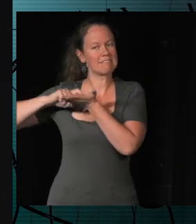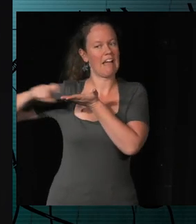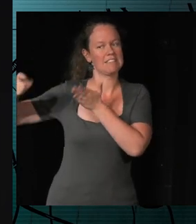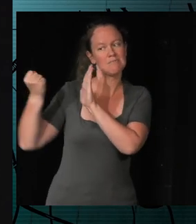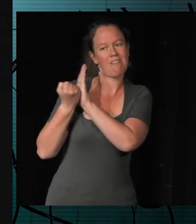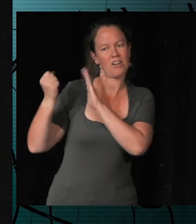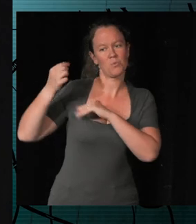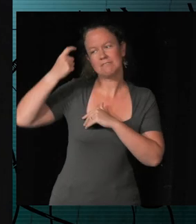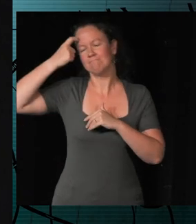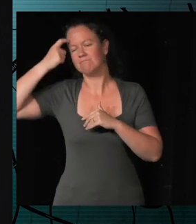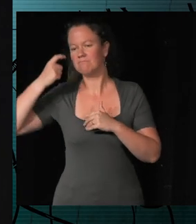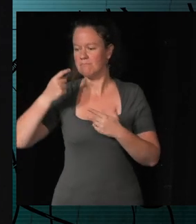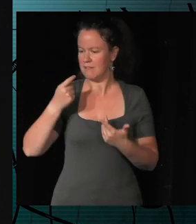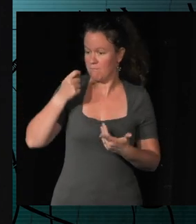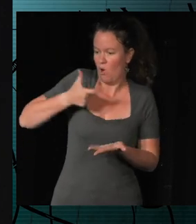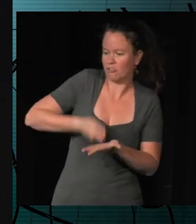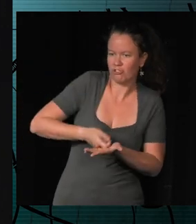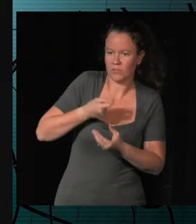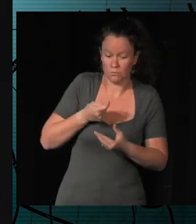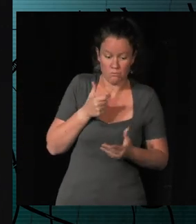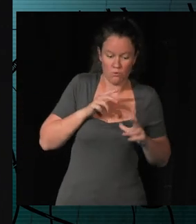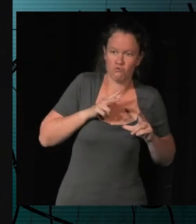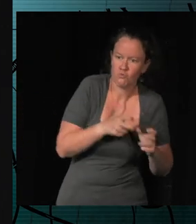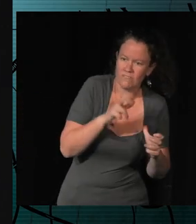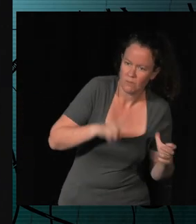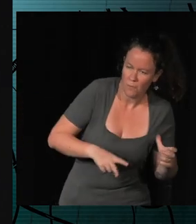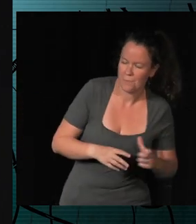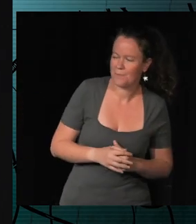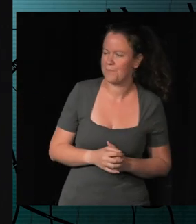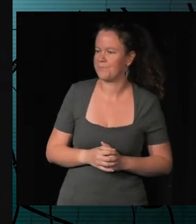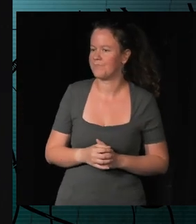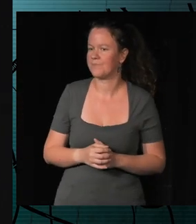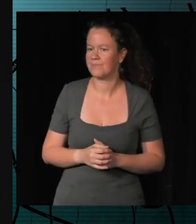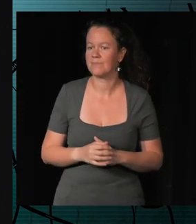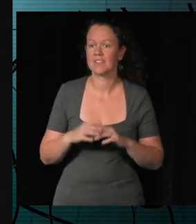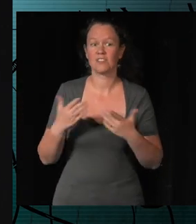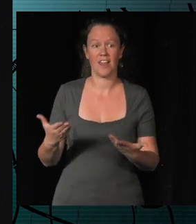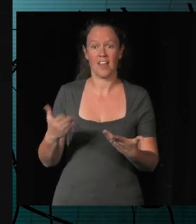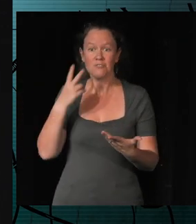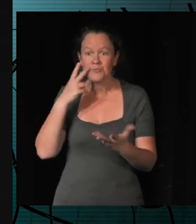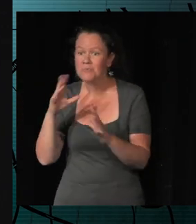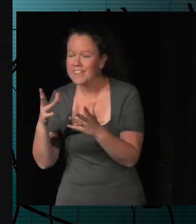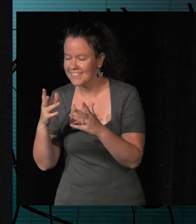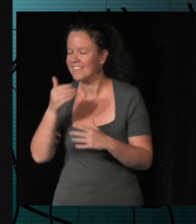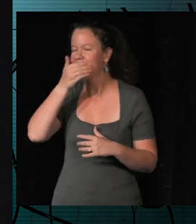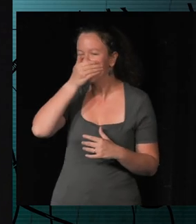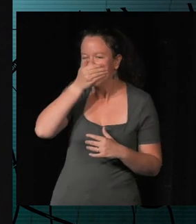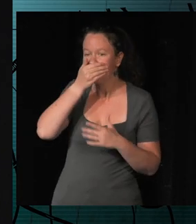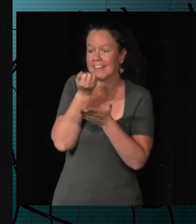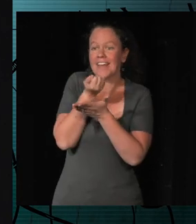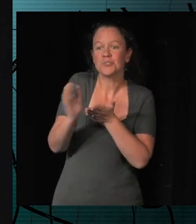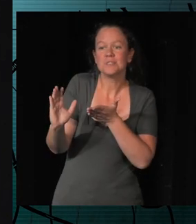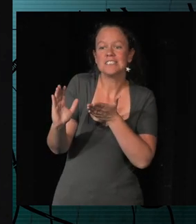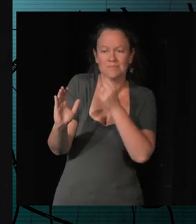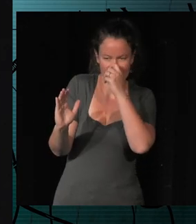en tout cas le fait que il y a beaucoup de gens qui a joué d'ailleurs c'est rigolo parce que récemment il y a un SILEN gratuit qui est sorti sur les consoles moderne qui dure 2